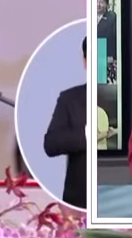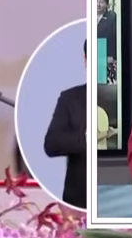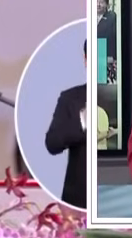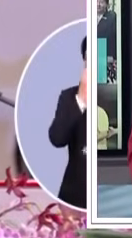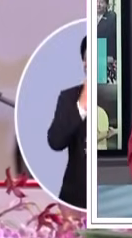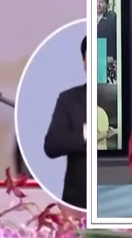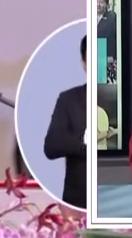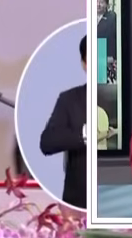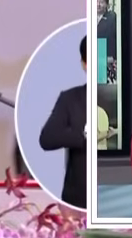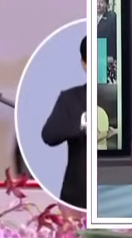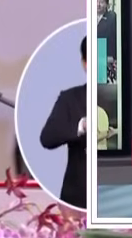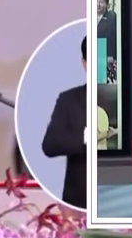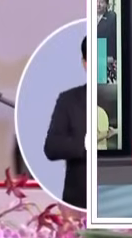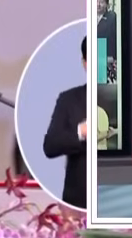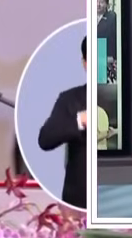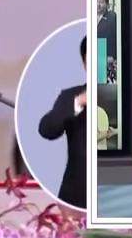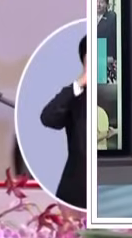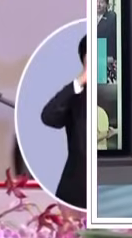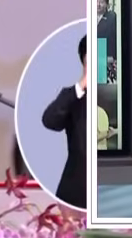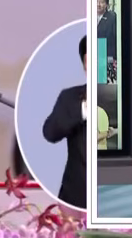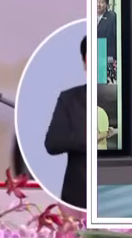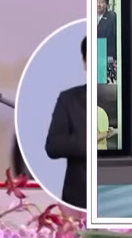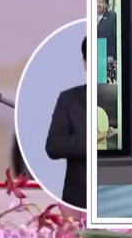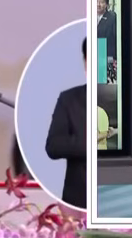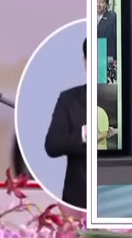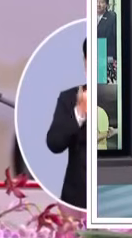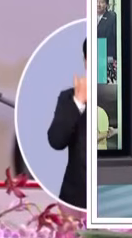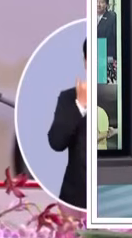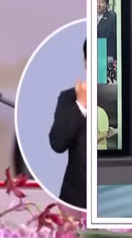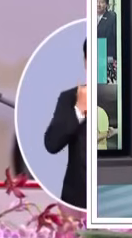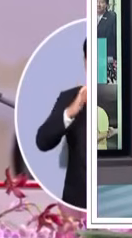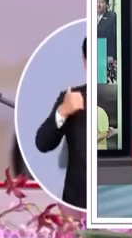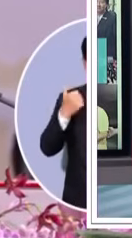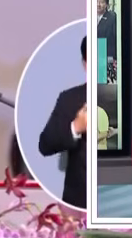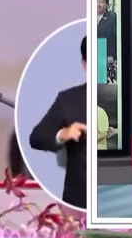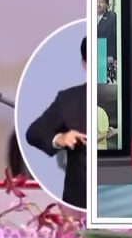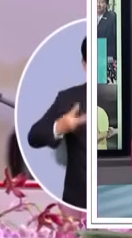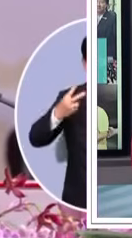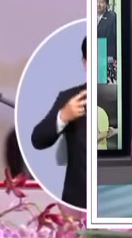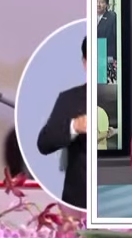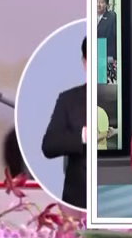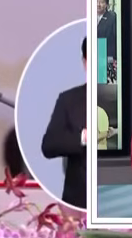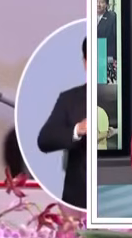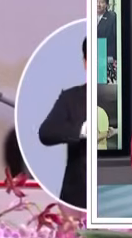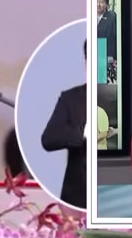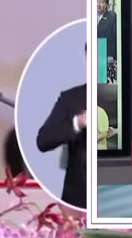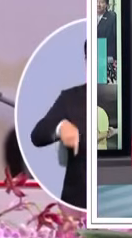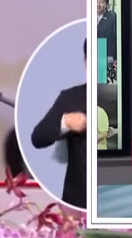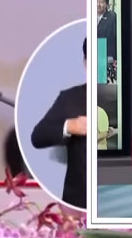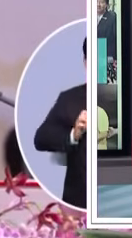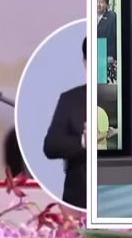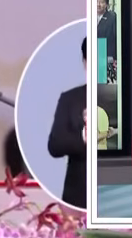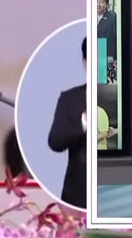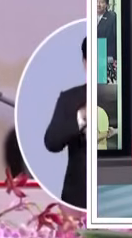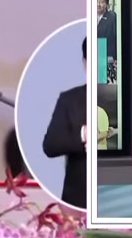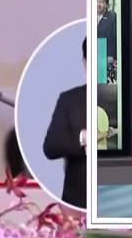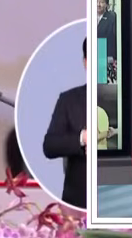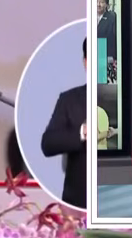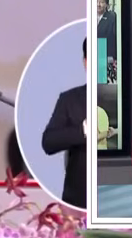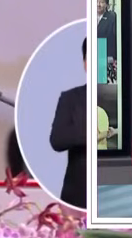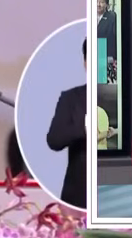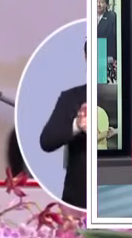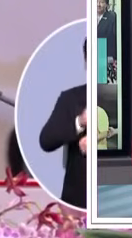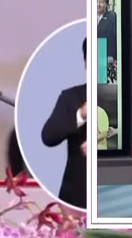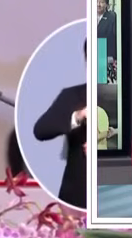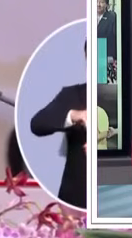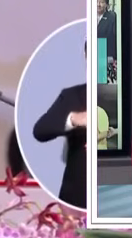都不要有这些颜色，一点中华民国的那个元素都没有，你们才高兴吗？我也不知道为什么要这样去庆祝一个生日，我也觉得很奇怪。